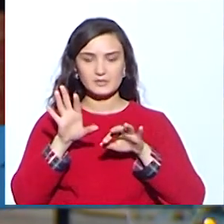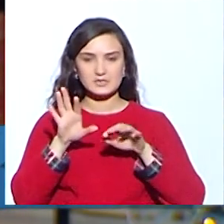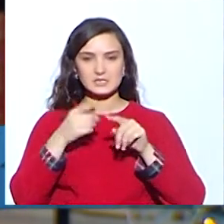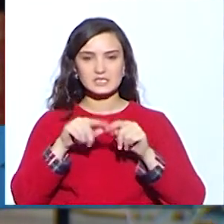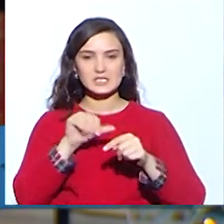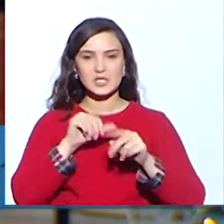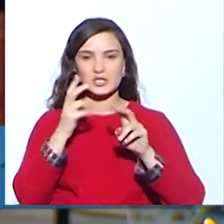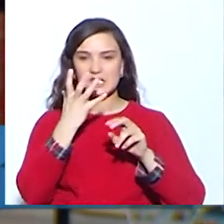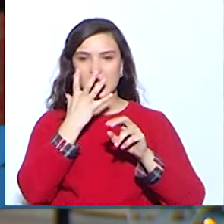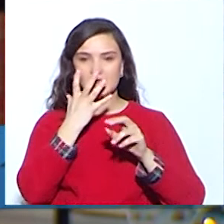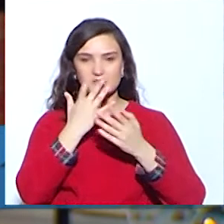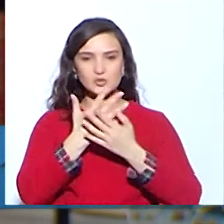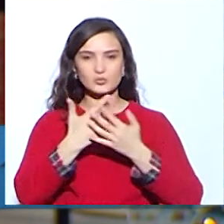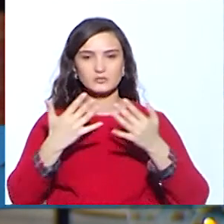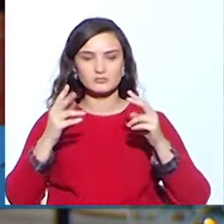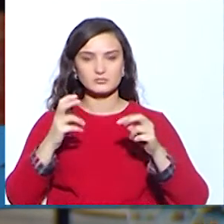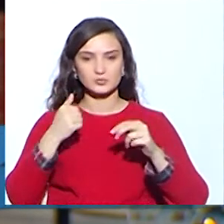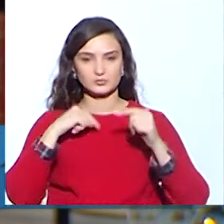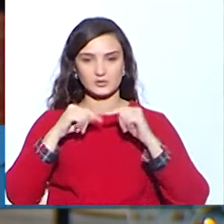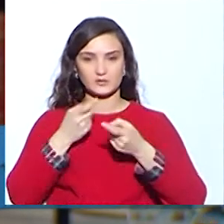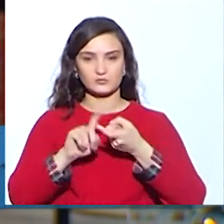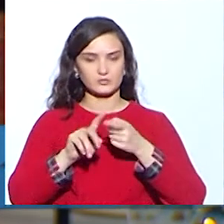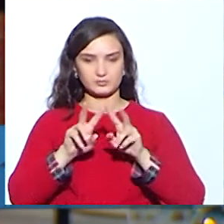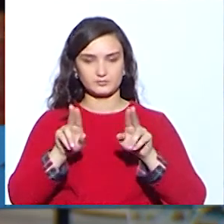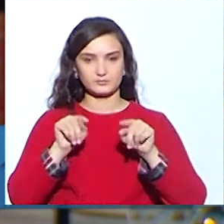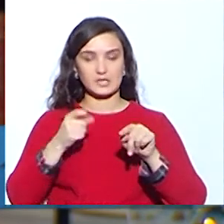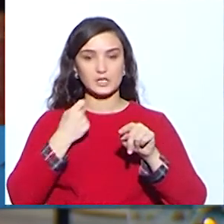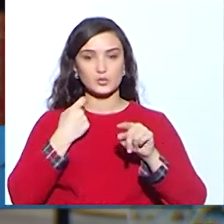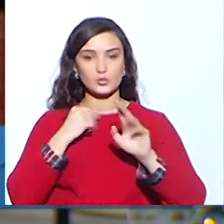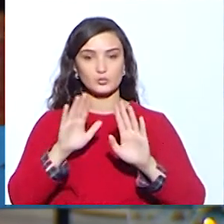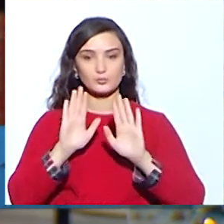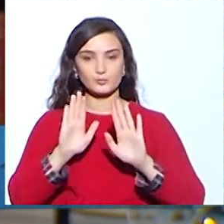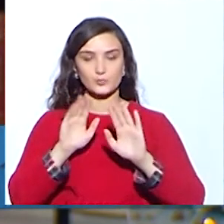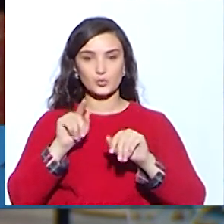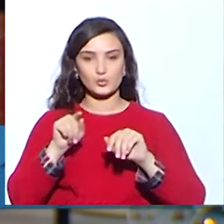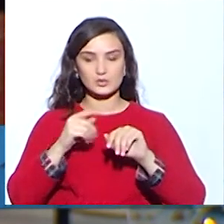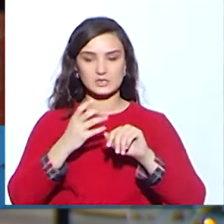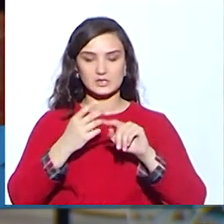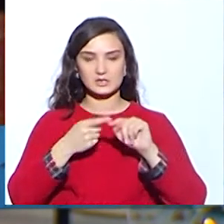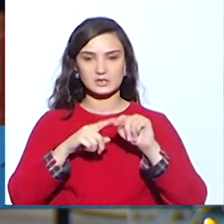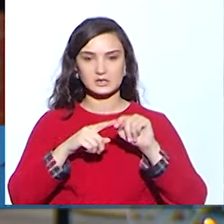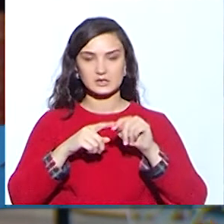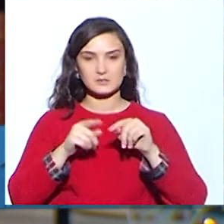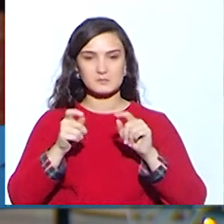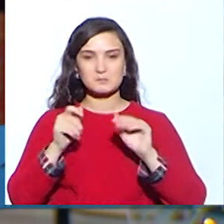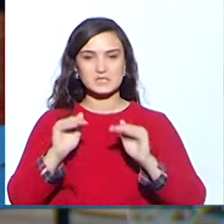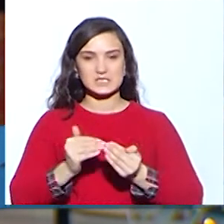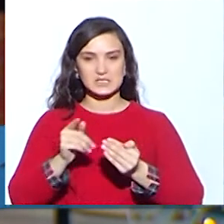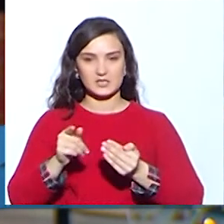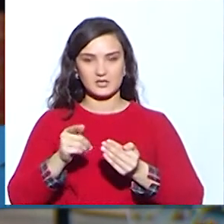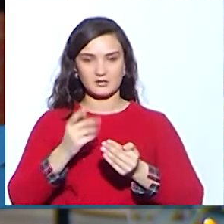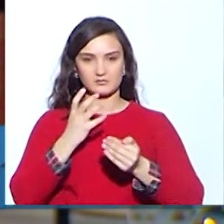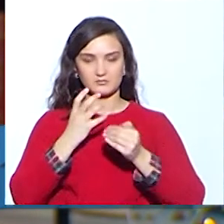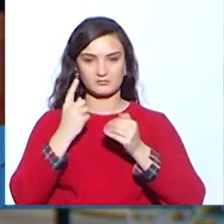სანარკოზო საშუალება. განსხვავება არის მხოლოდ ის, რომ ალკოჰოლის სანარკოზო სიფართე არის მცირე და ამიტომ ის